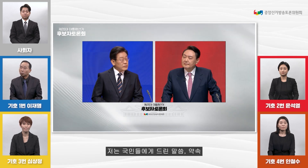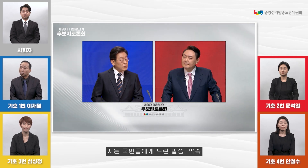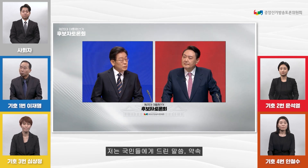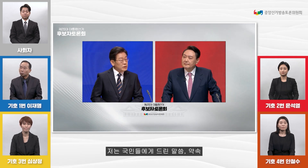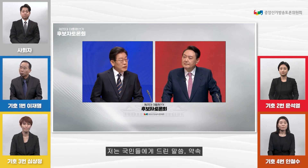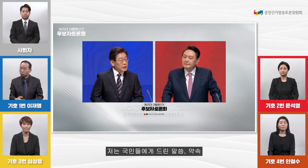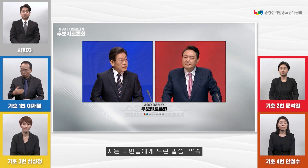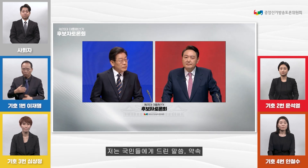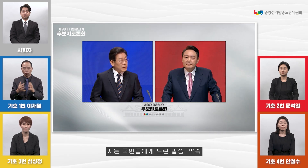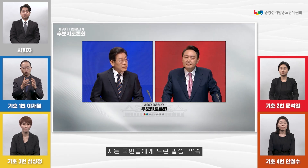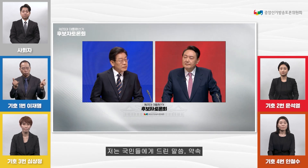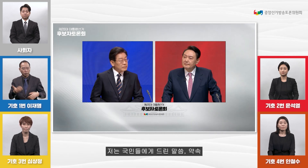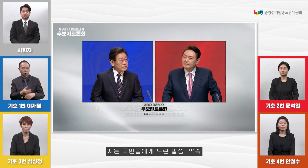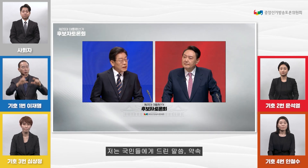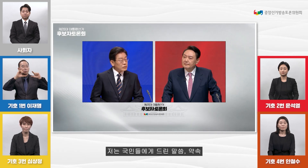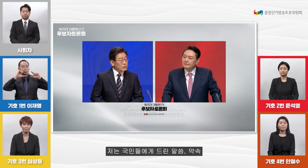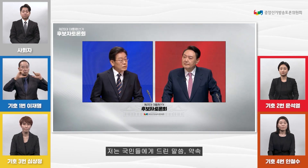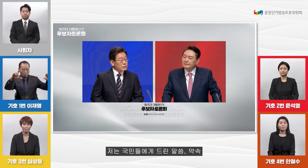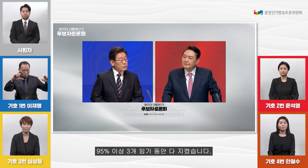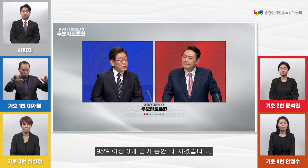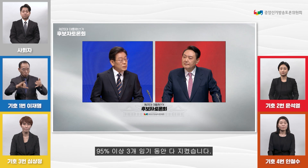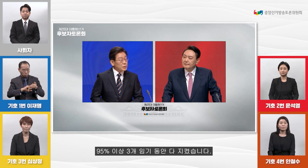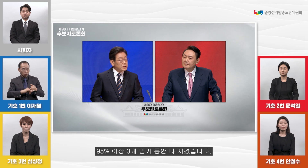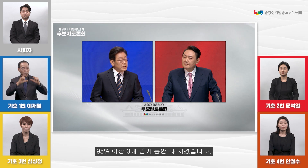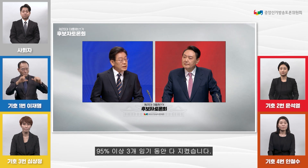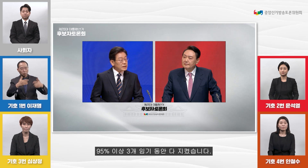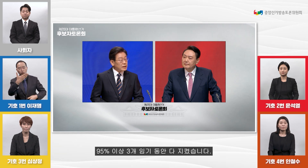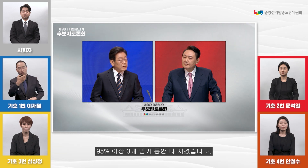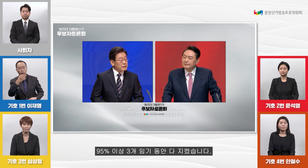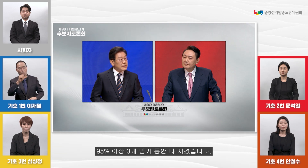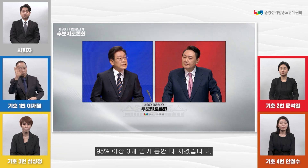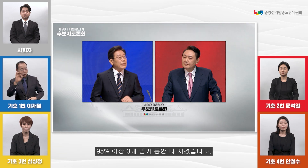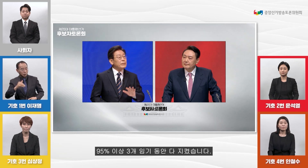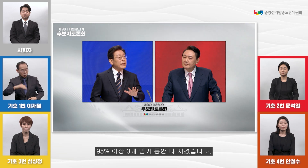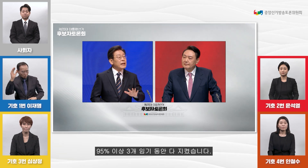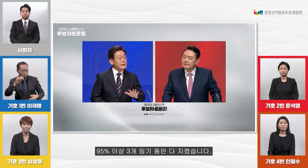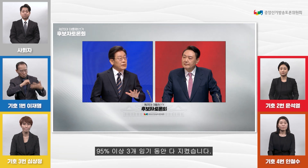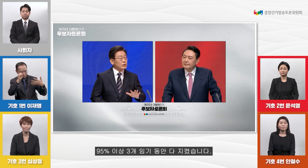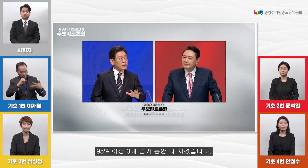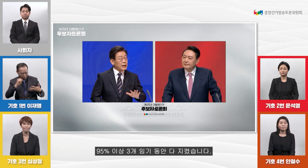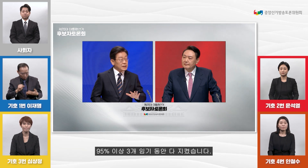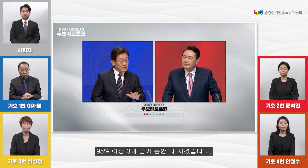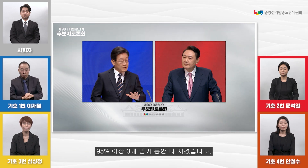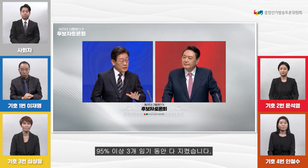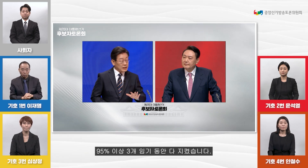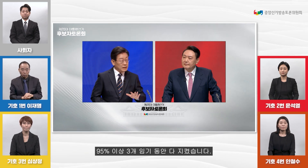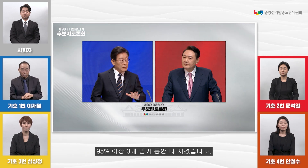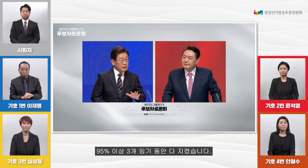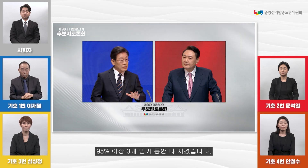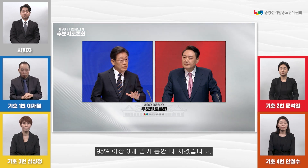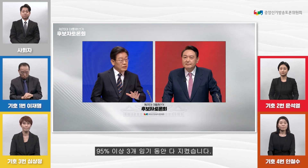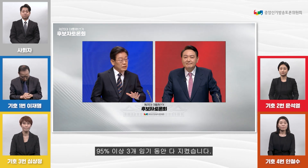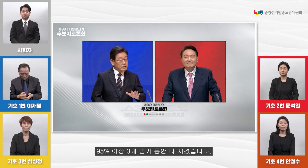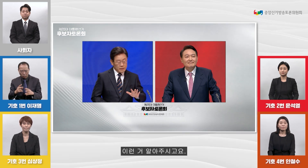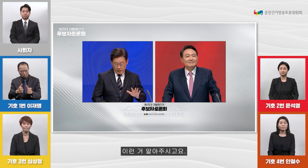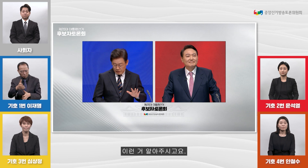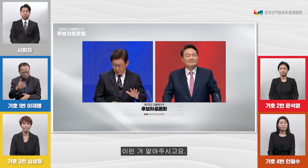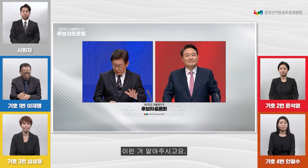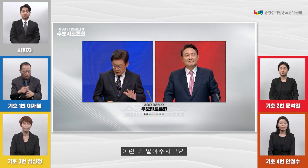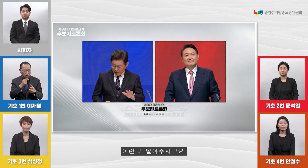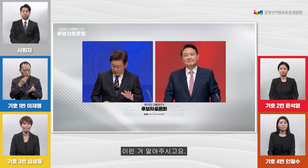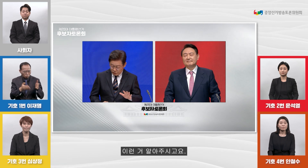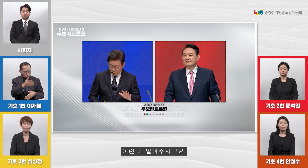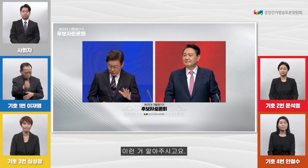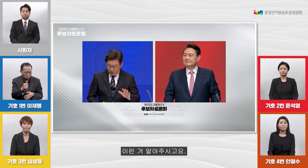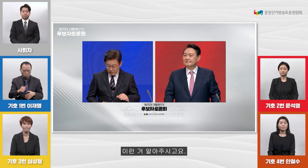저는 국민들에게 드린 말씀 약속 95% 이상 3개 임기 동안 다 지켰습니다. 이런